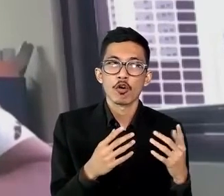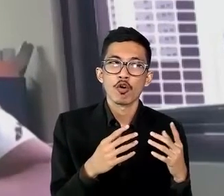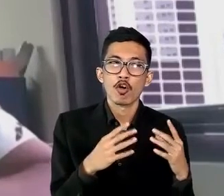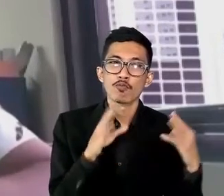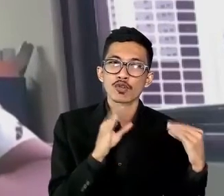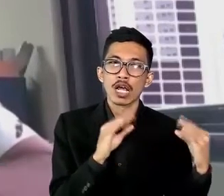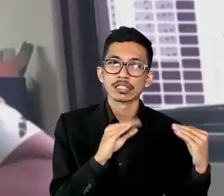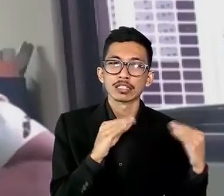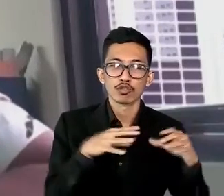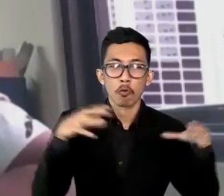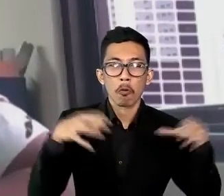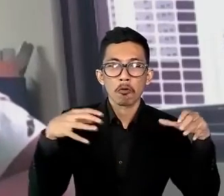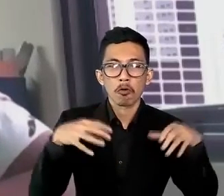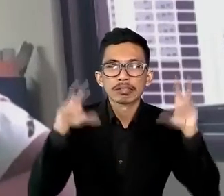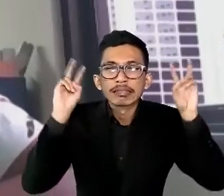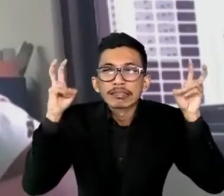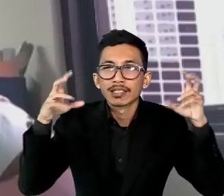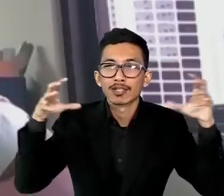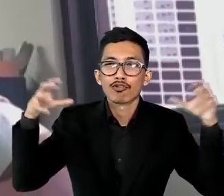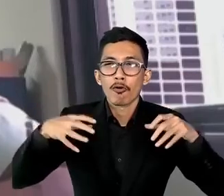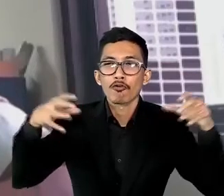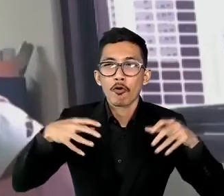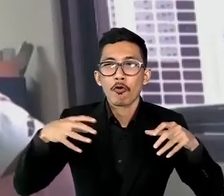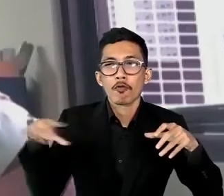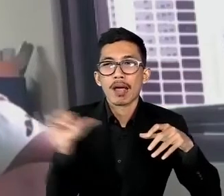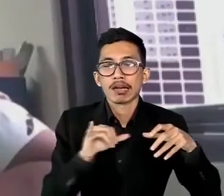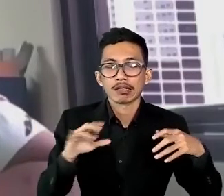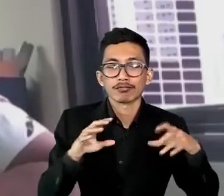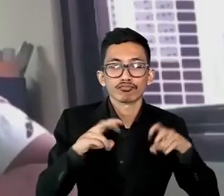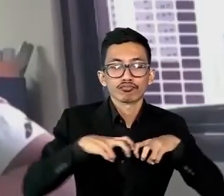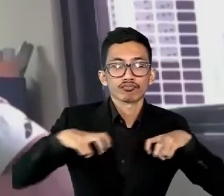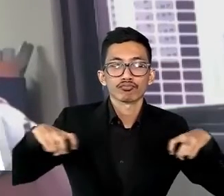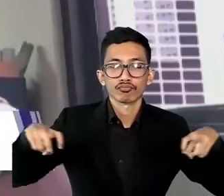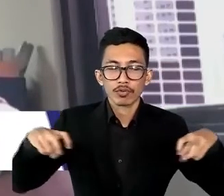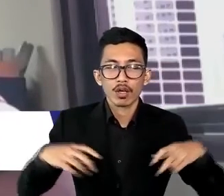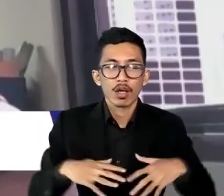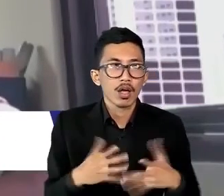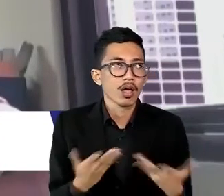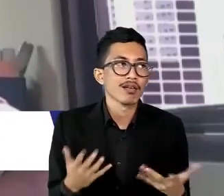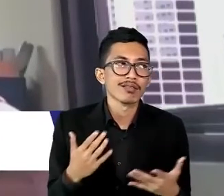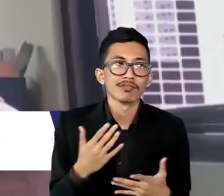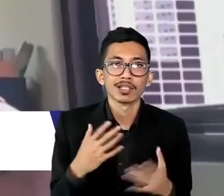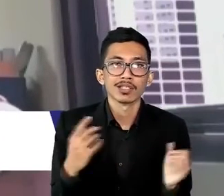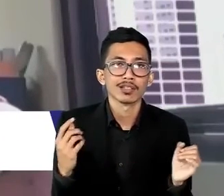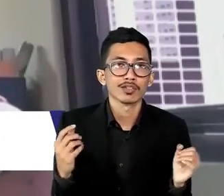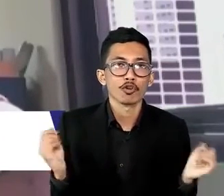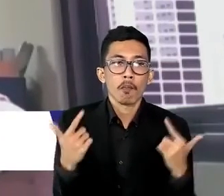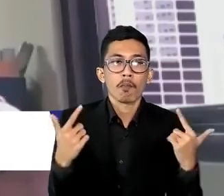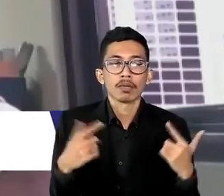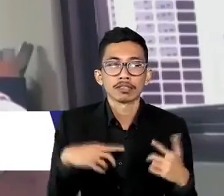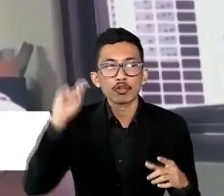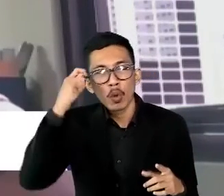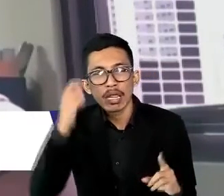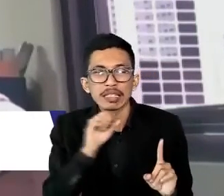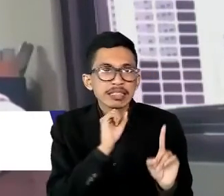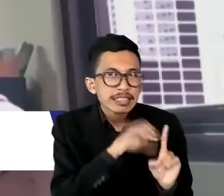berkomunikasi terhadap sesama nongkrong-nongkrong bareng. Jadi itu merupakan suatu lifestyle ya, gaya hidup yang memang sampai hari ini masih sulit untuk kita